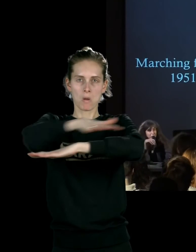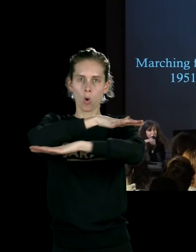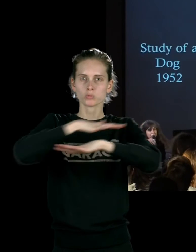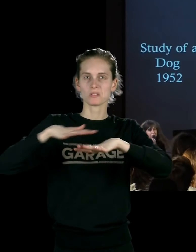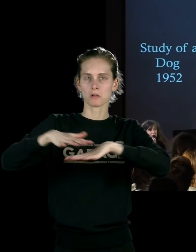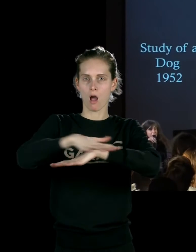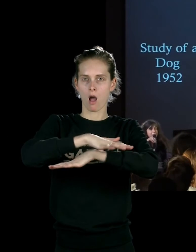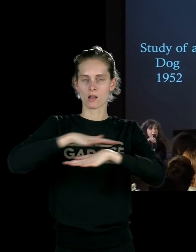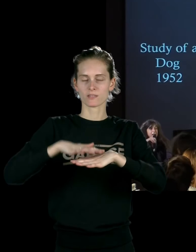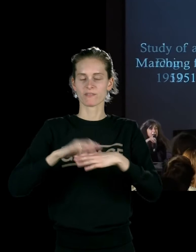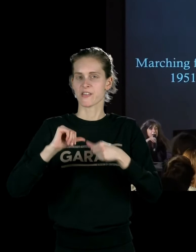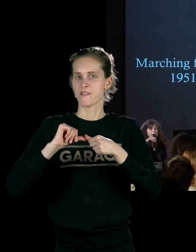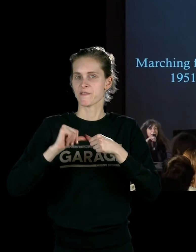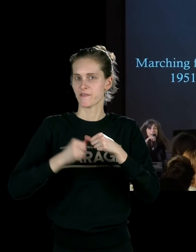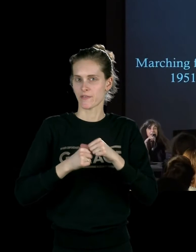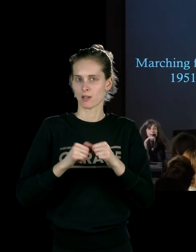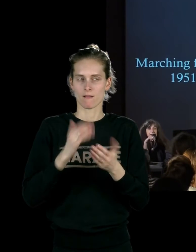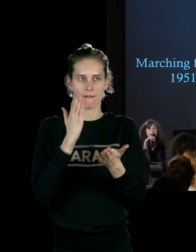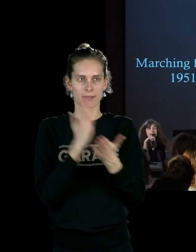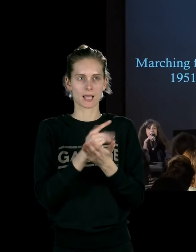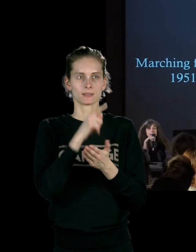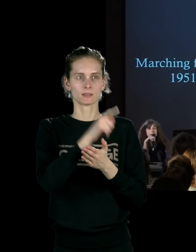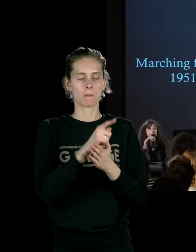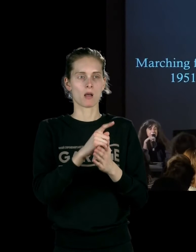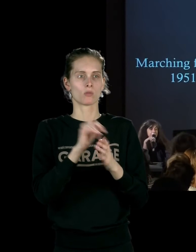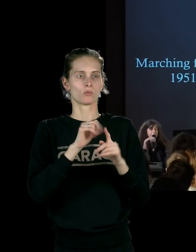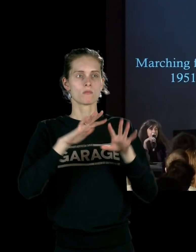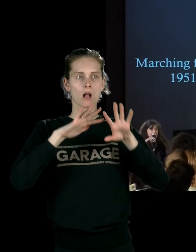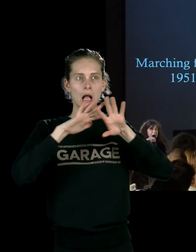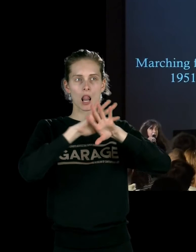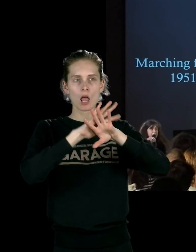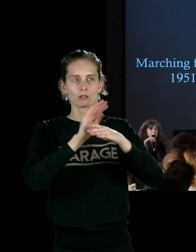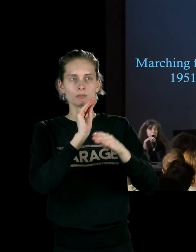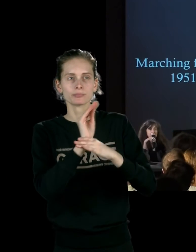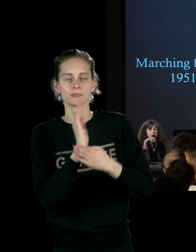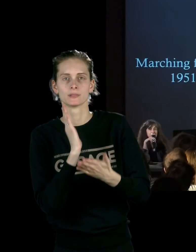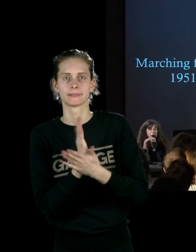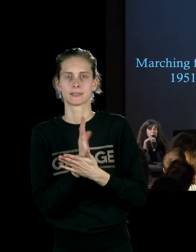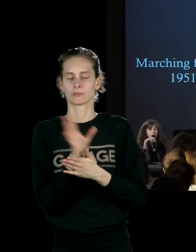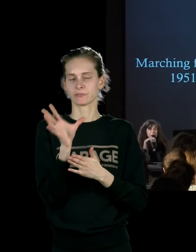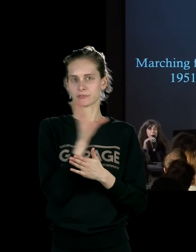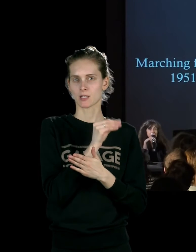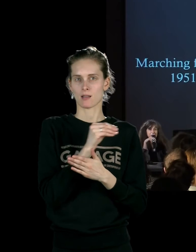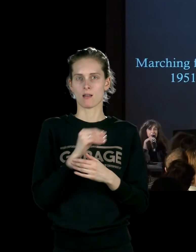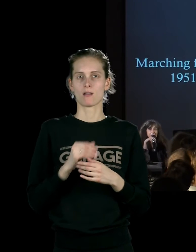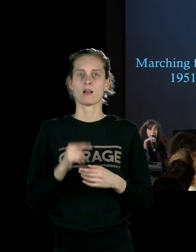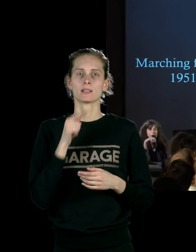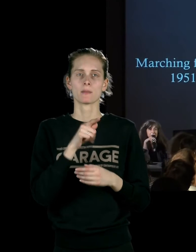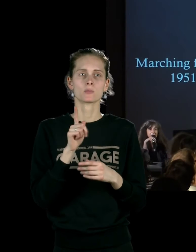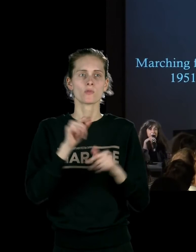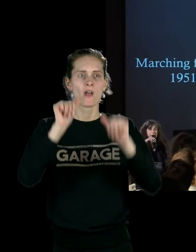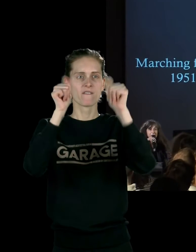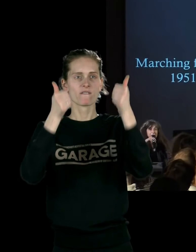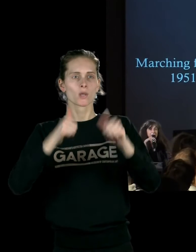постоянно присутствующий элемент. Клетки, арены, некого пространство, в котором фигуры и персонажи,